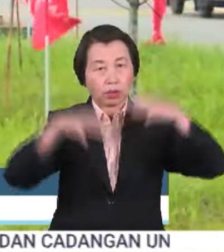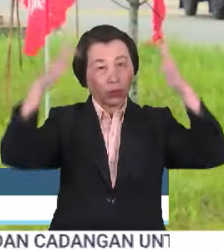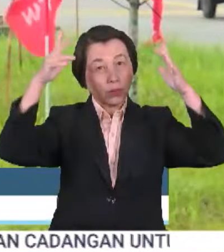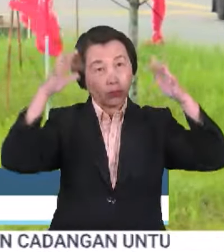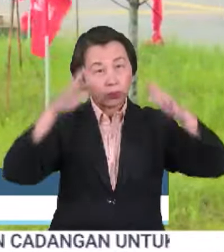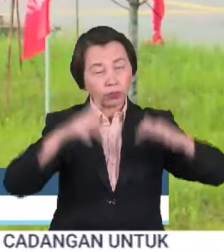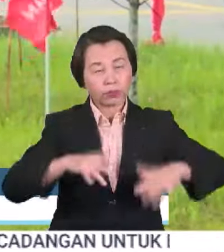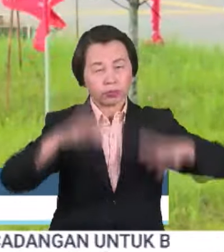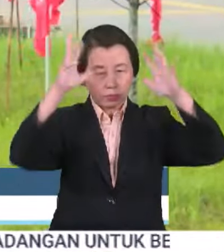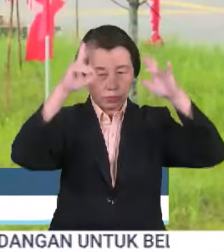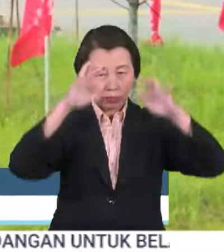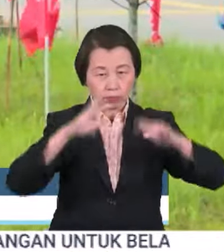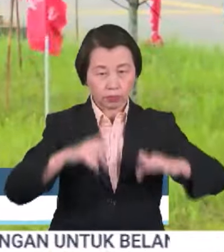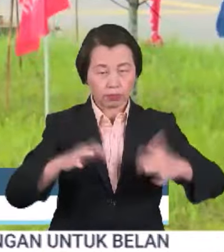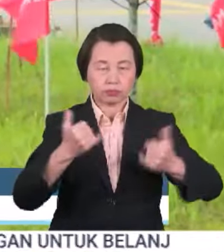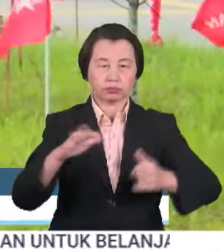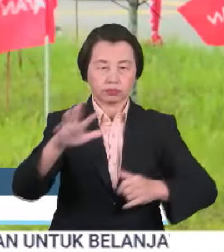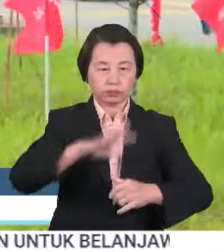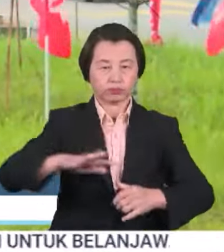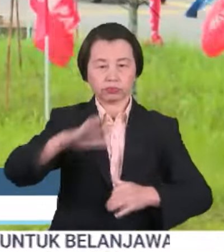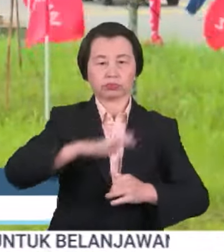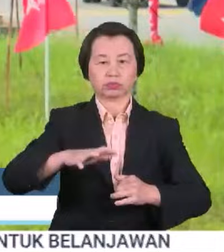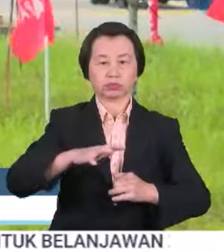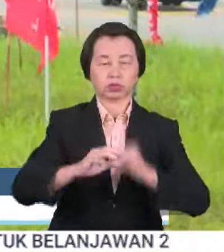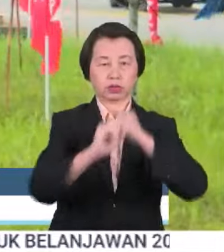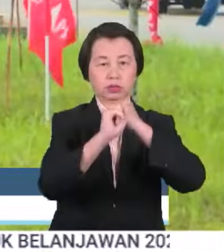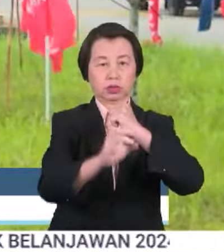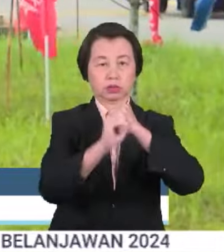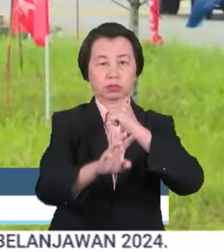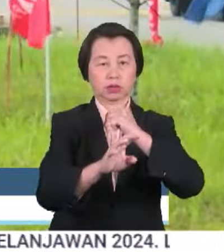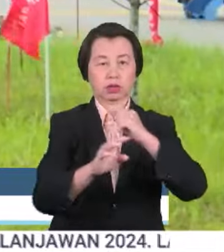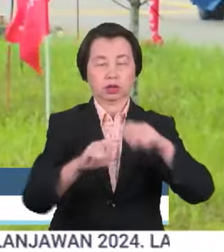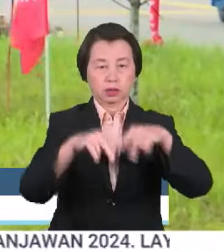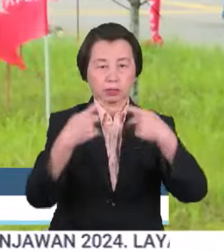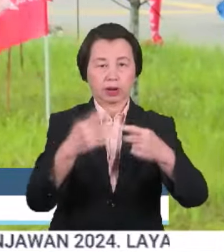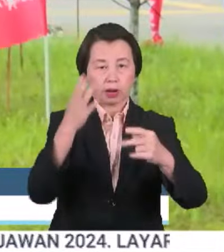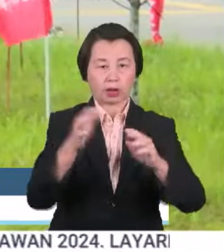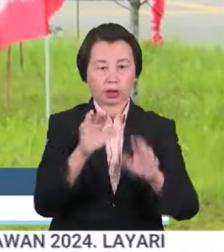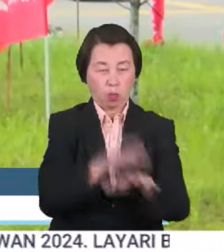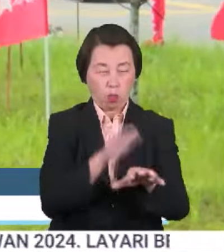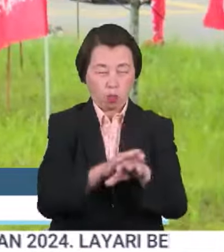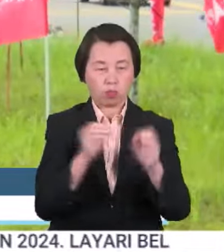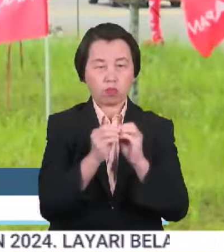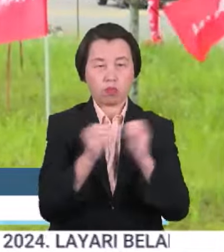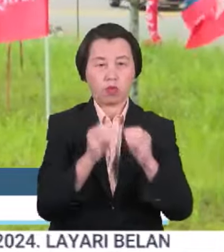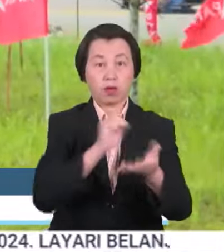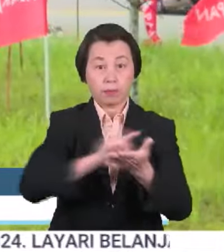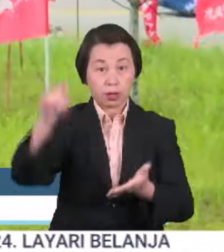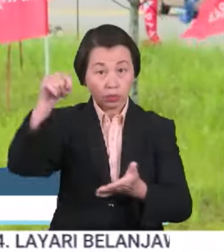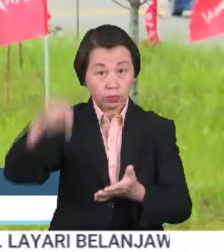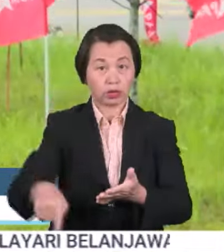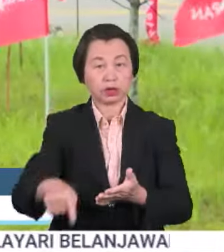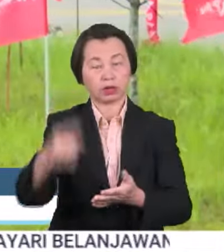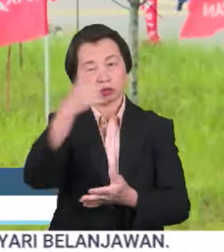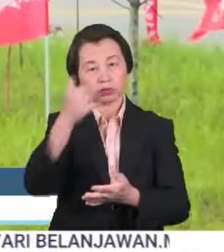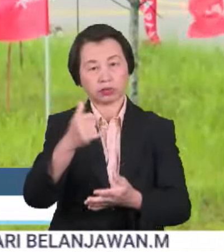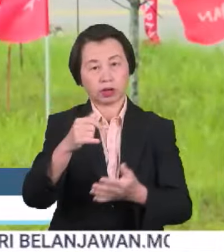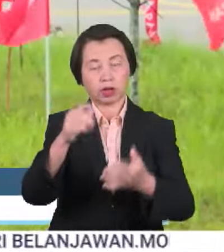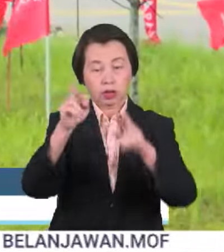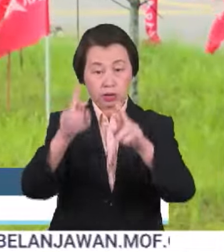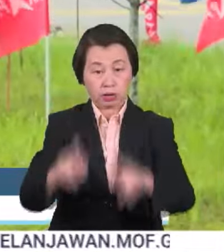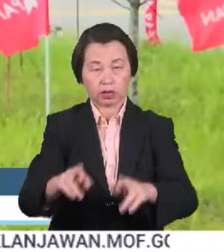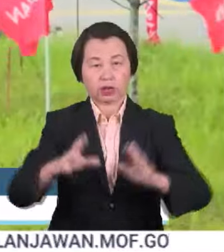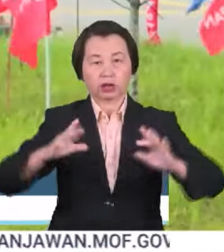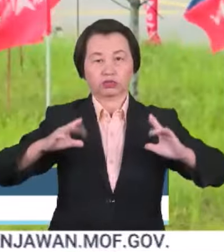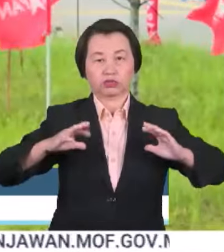hujan dan dijangkakan kempen parti politik akan lebih agresif minggu ini. Ia berikutan pengundi